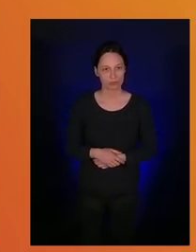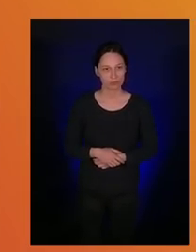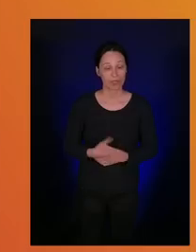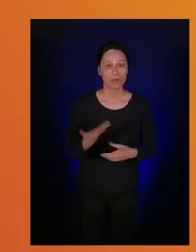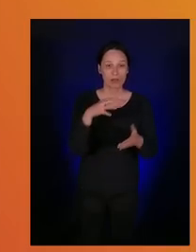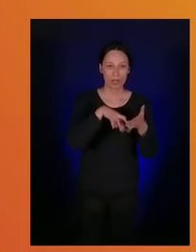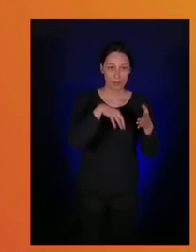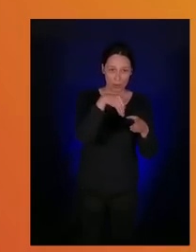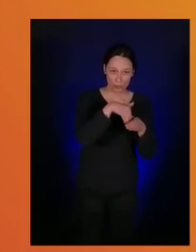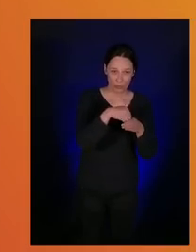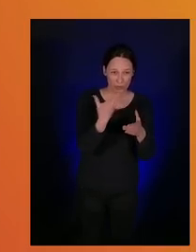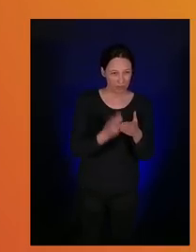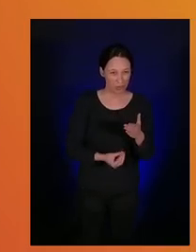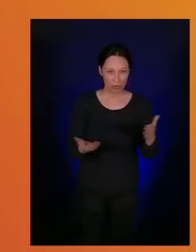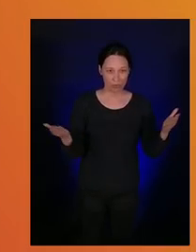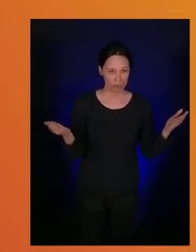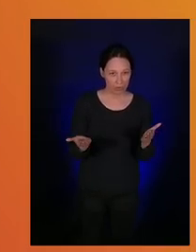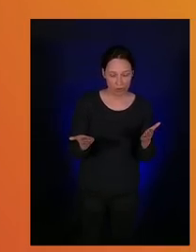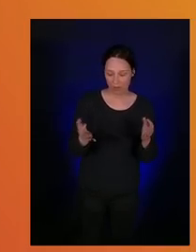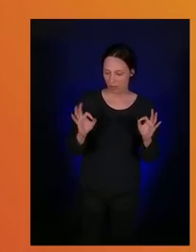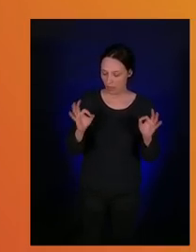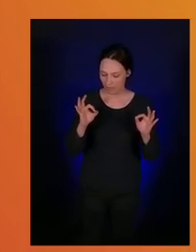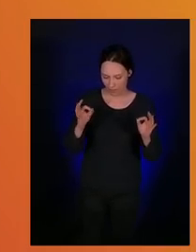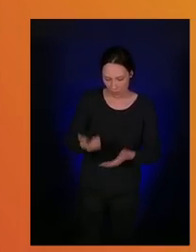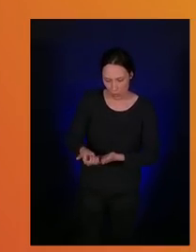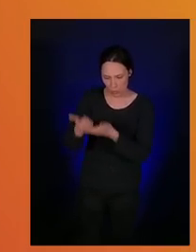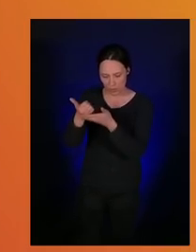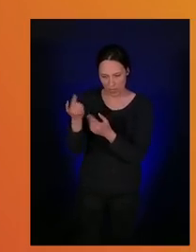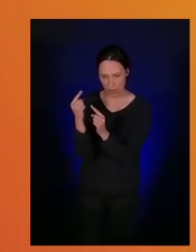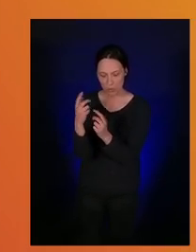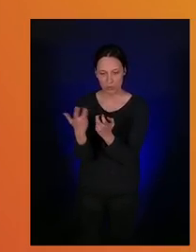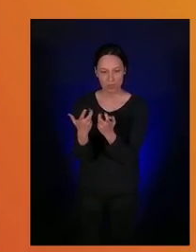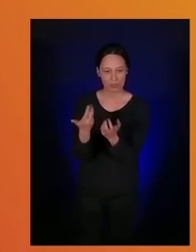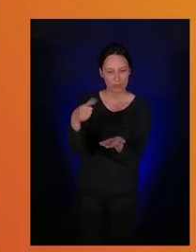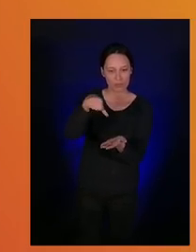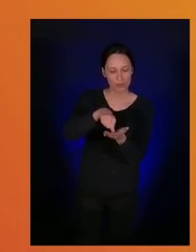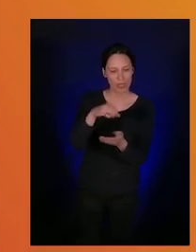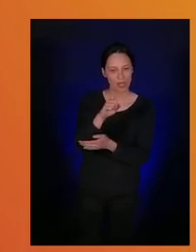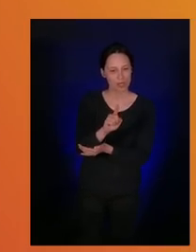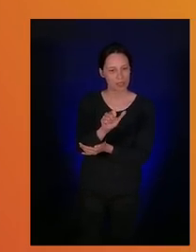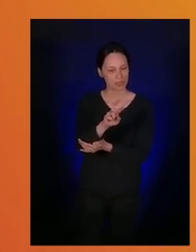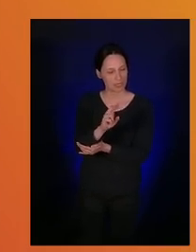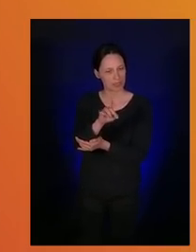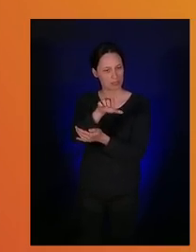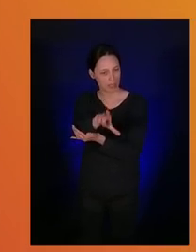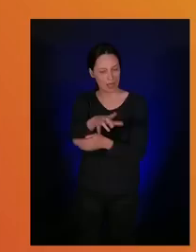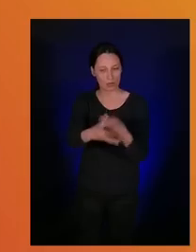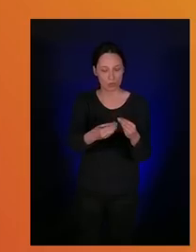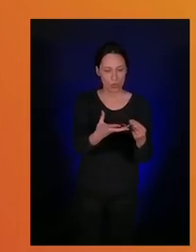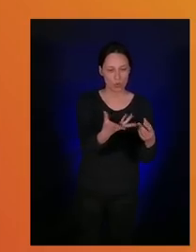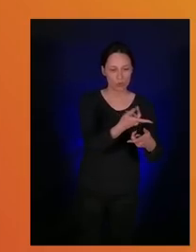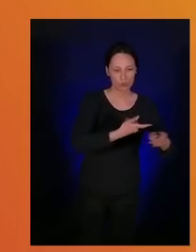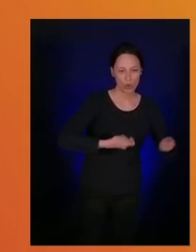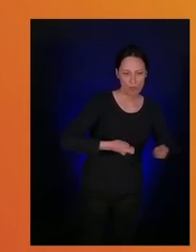rapport, c'est l'absence de soutien aux luttes, comme la centrale de Gardanne, dans le commerce, dans la grande distribution. Car chaque jour, nous